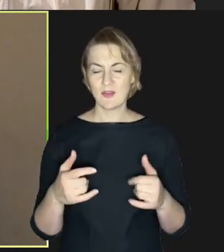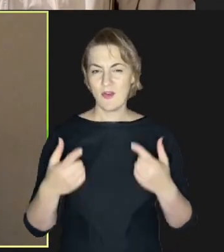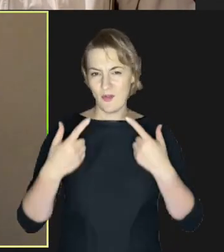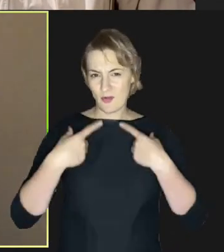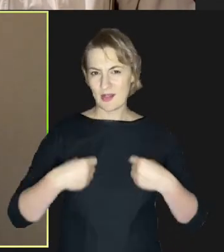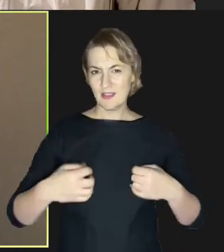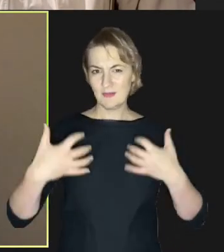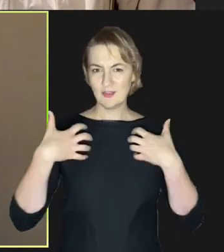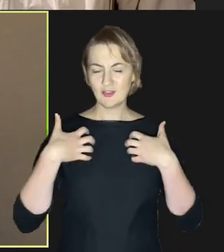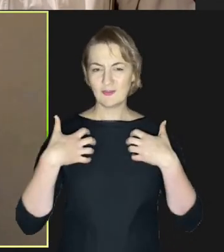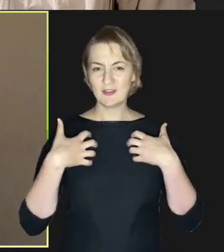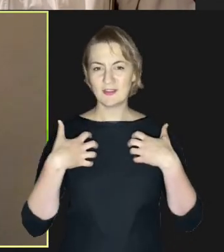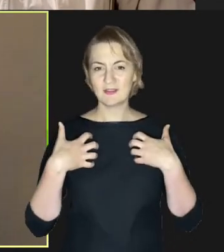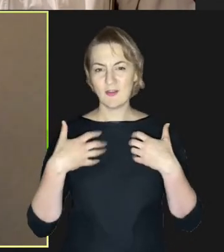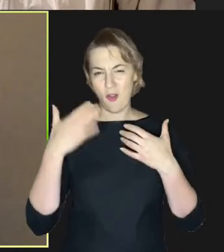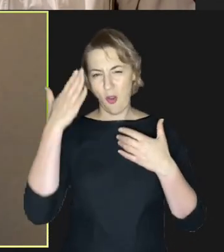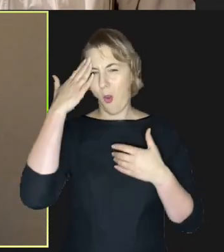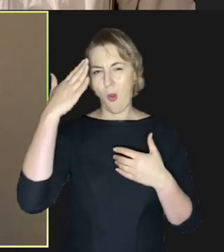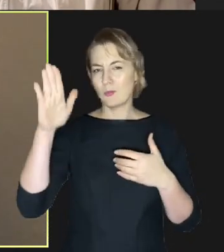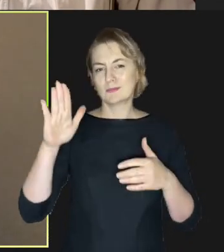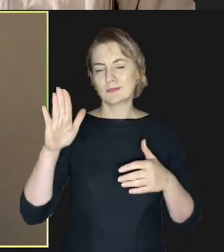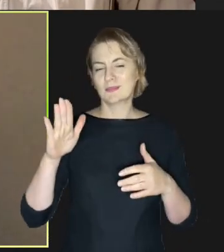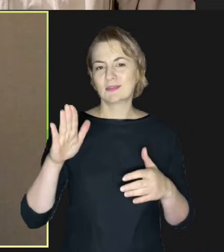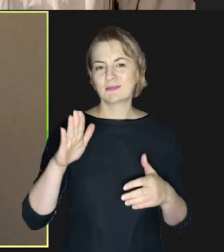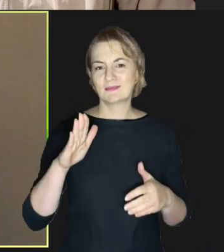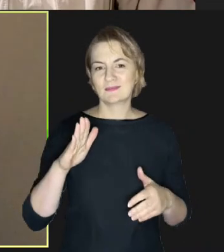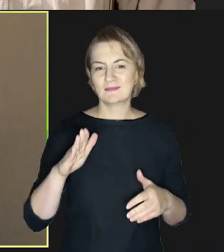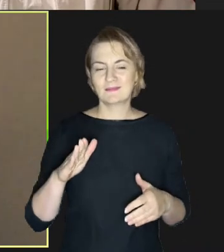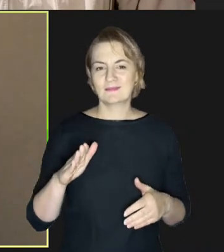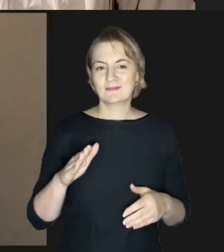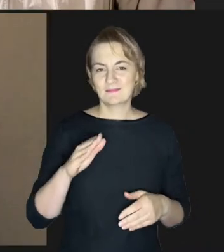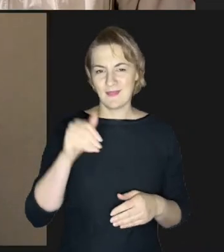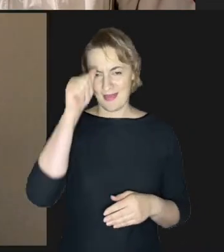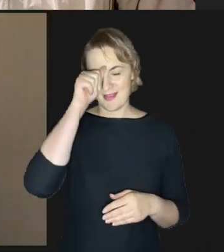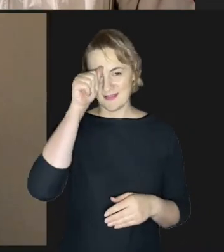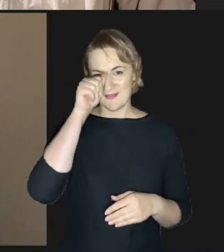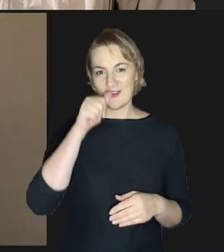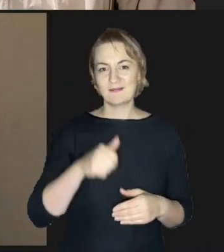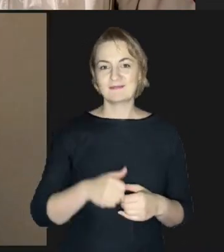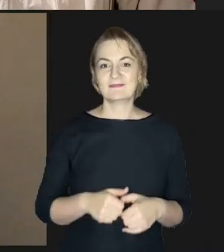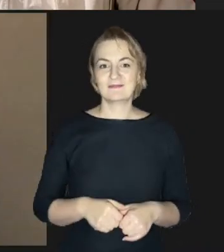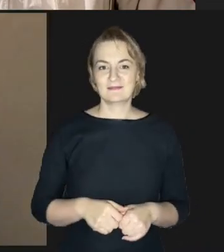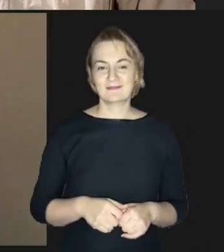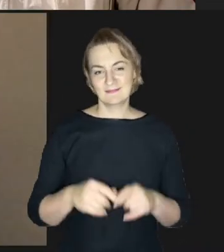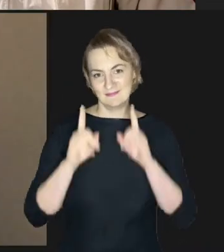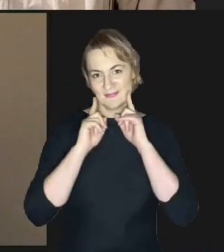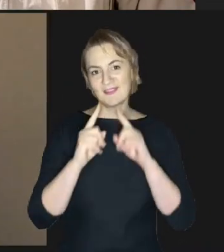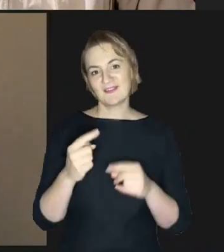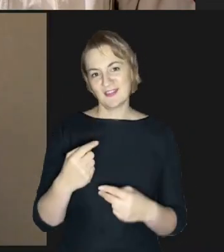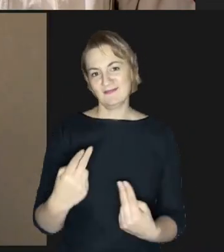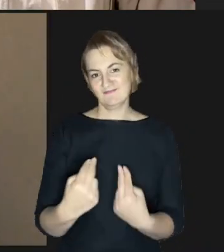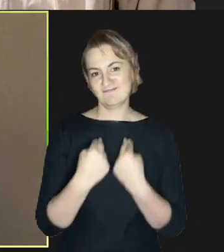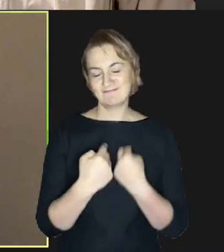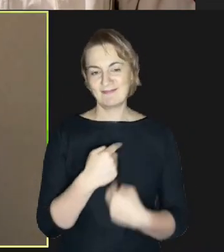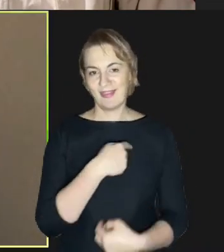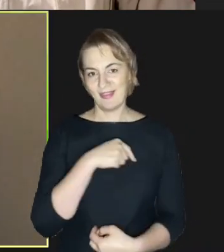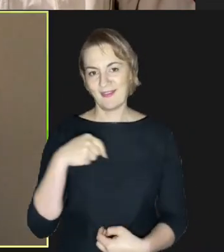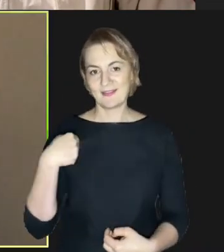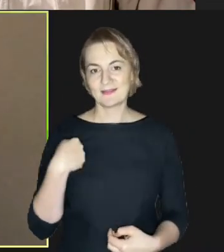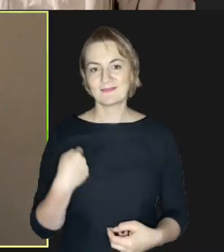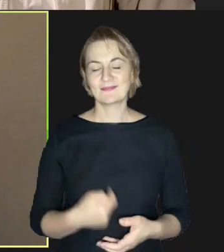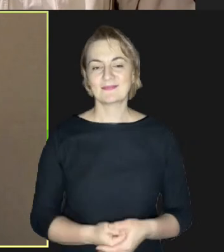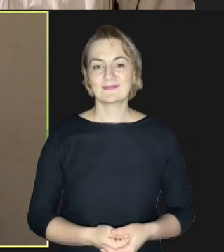organizmach obcych, jak to nazywamy, tak? W istocie naszych. W istocie